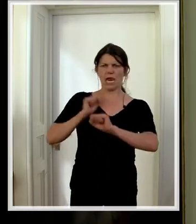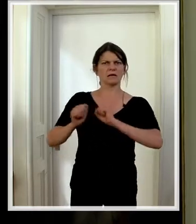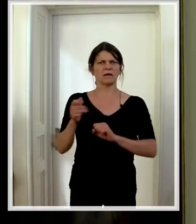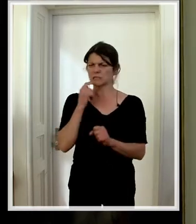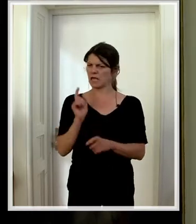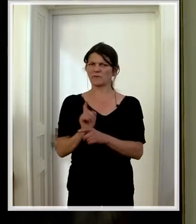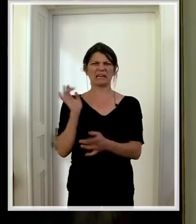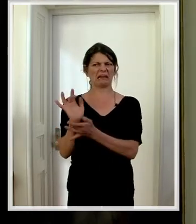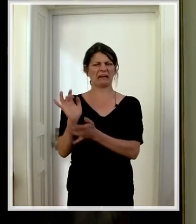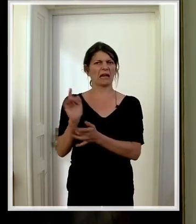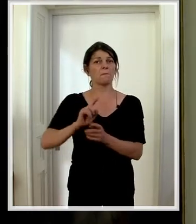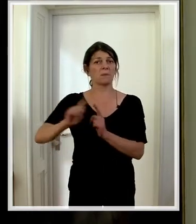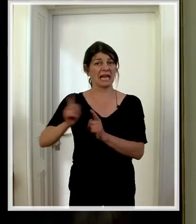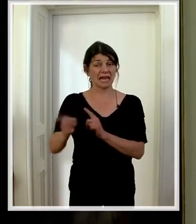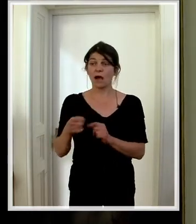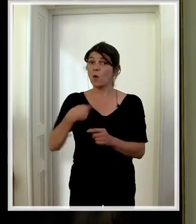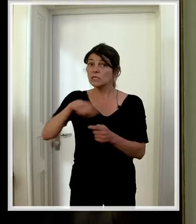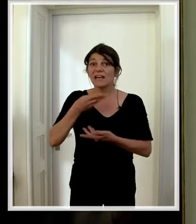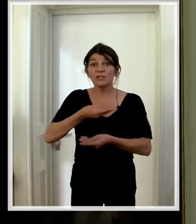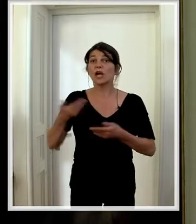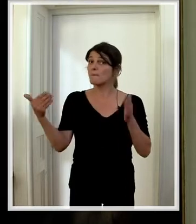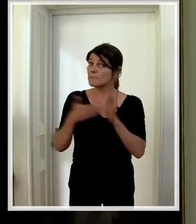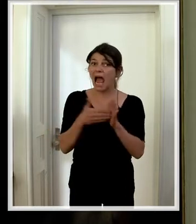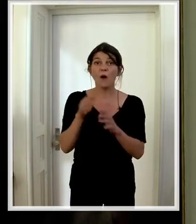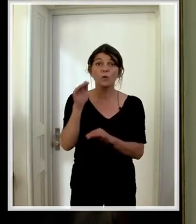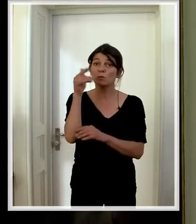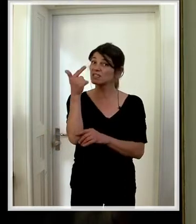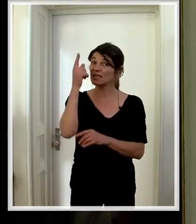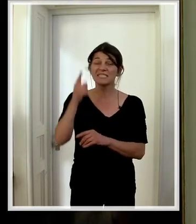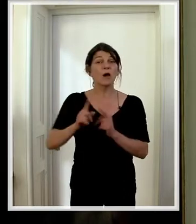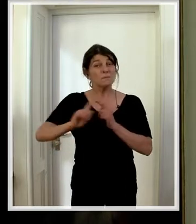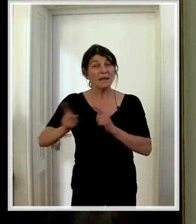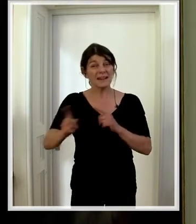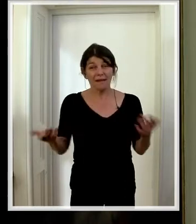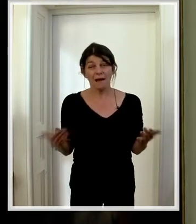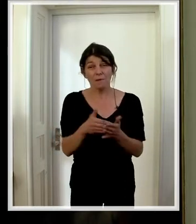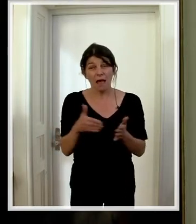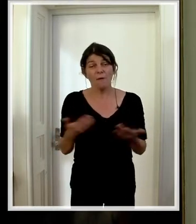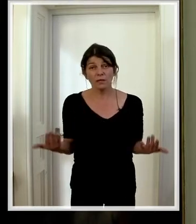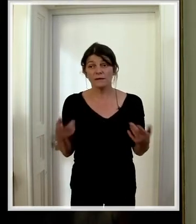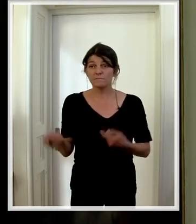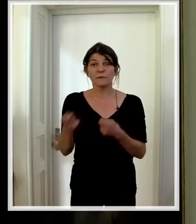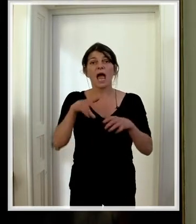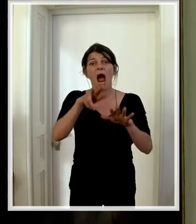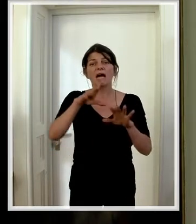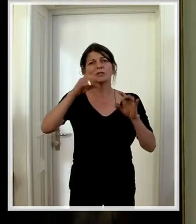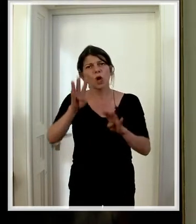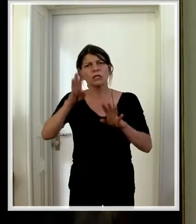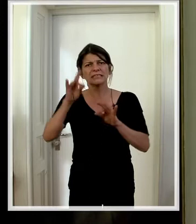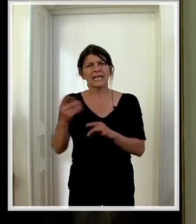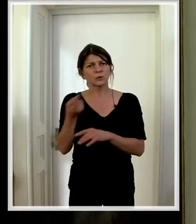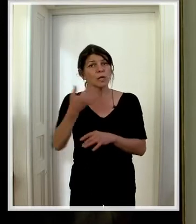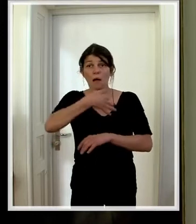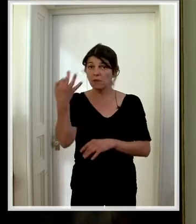Pendler reden. Wir, unsere Wirtschaft lebt von diesen über 20'000 Pendlern. Das sind Leute, die 8, 9, 10 Stunden am Tag bei uns im